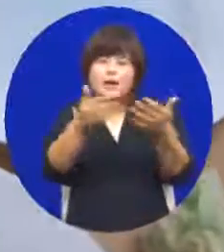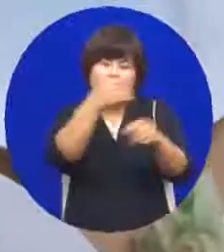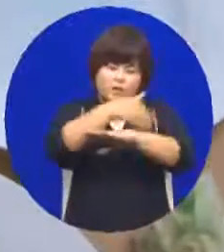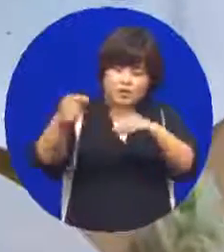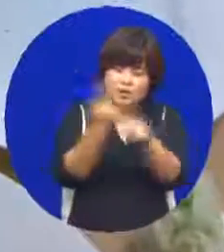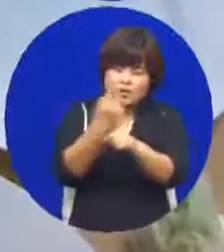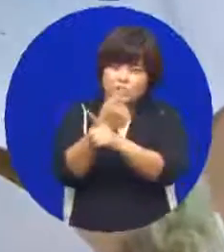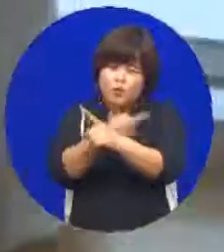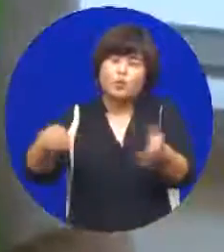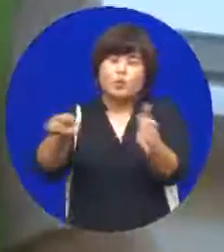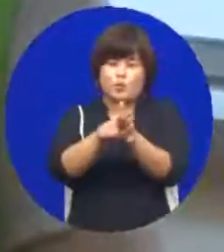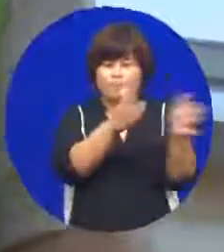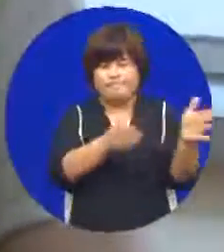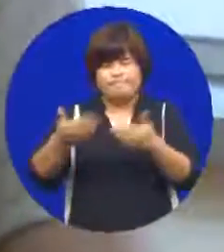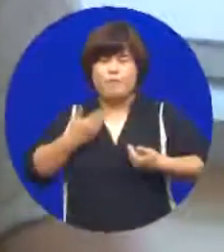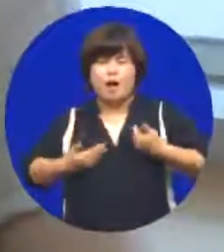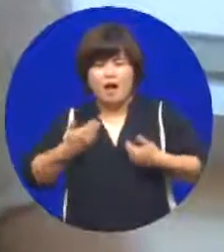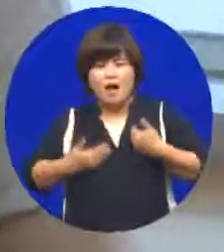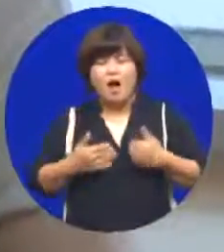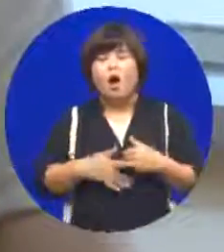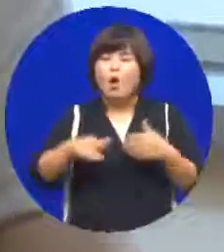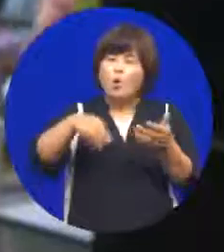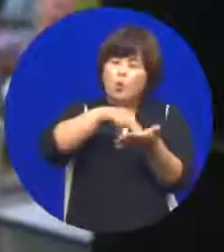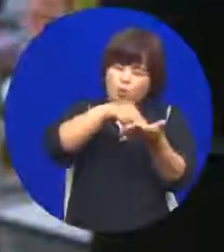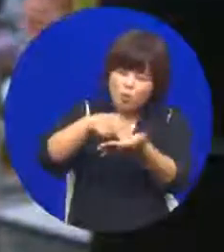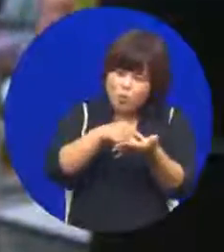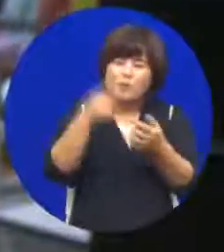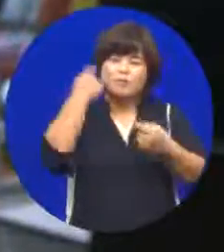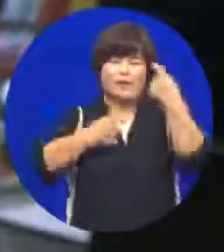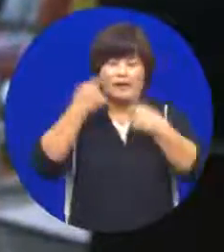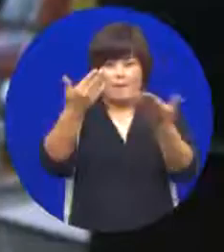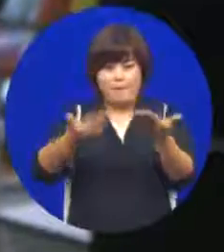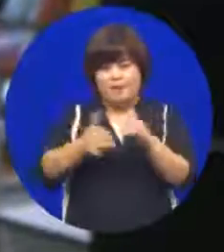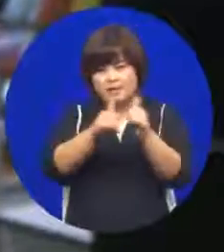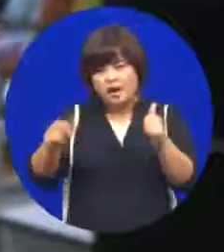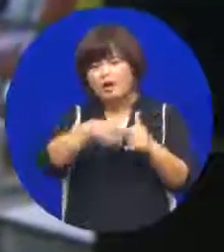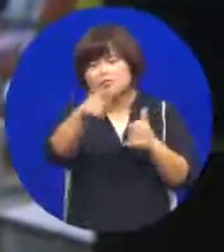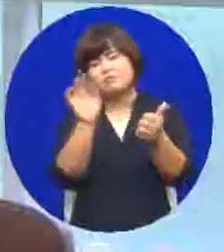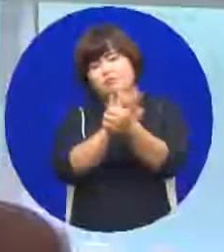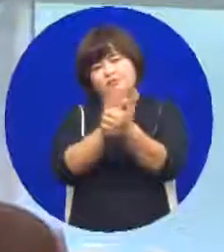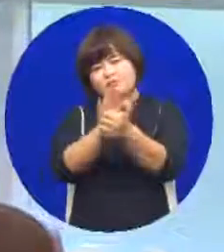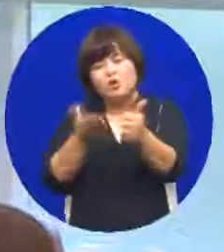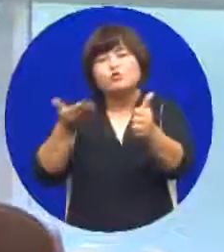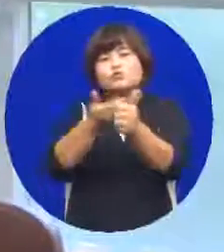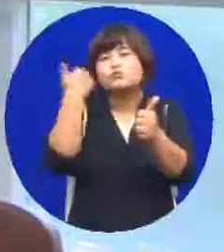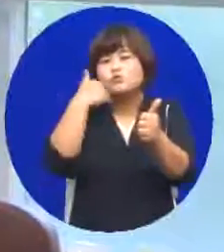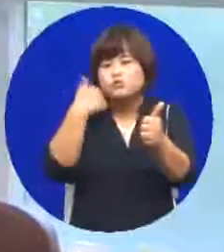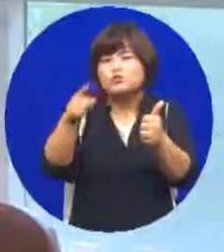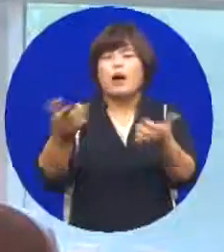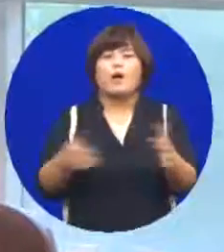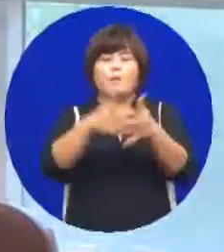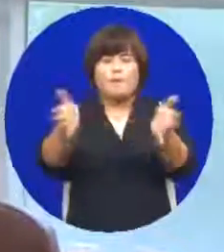어르신들을 위한 미술치료 준비로 몹시 분주한 모습인데요. 외롭고 상처받은 분들의 마음을 치유해드리는 이분들은